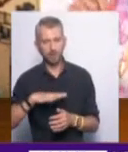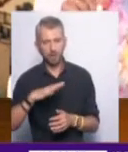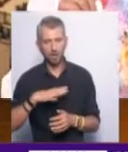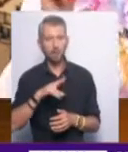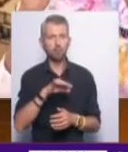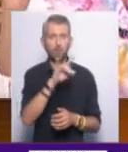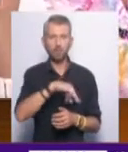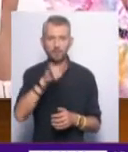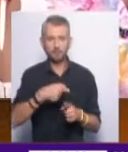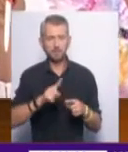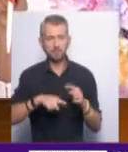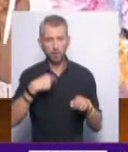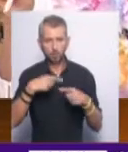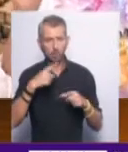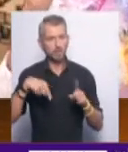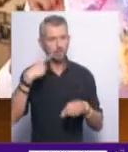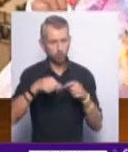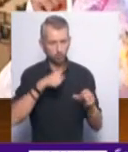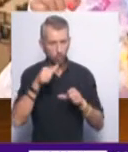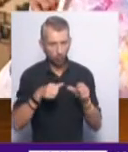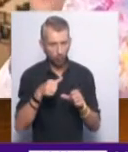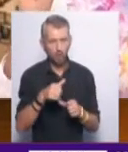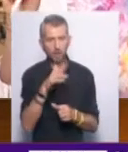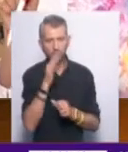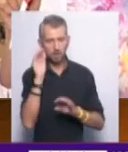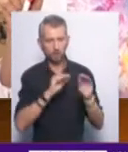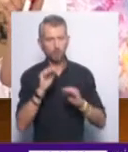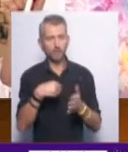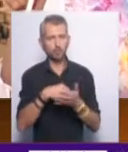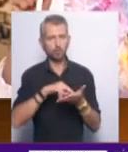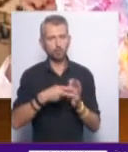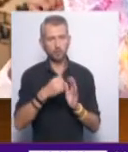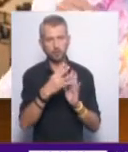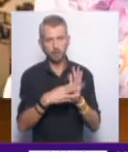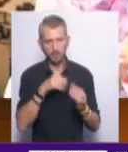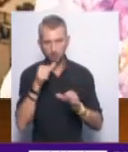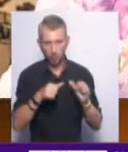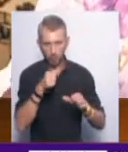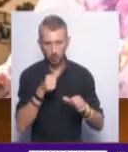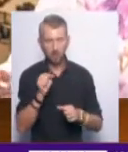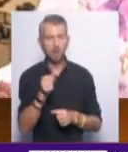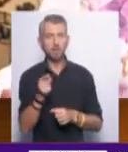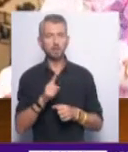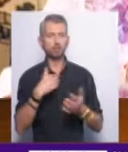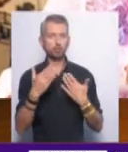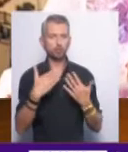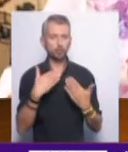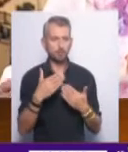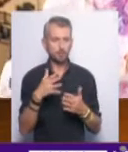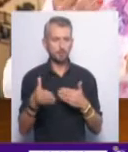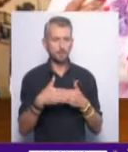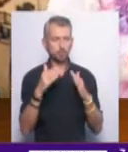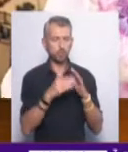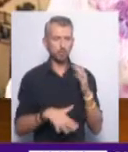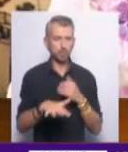вікнам це розмова наступного року, при формуванні бюджету 2019 року. А те, що стосується прибудинкової